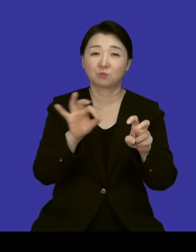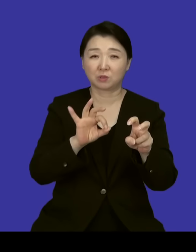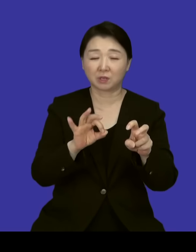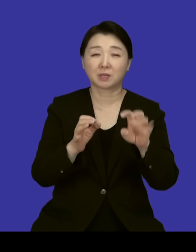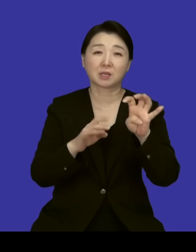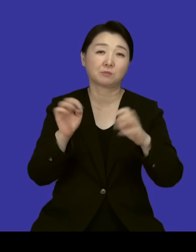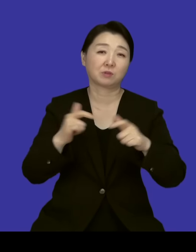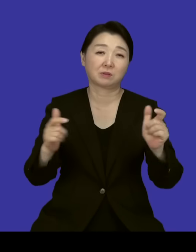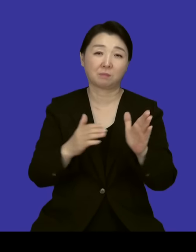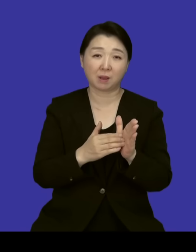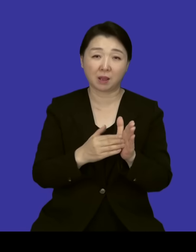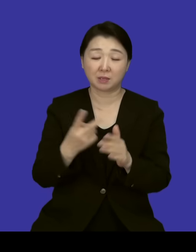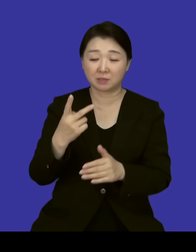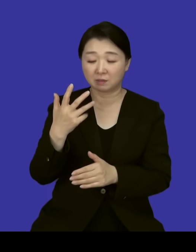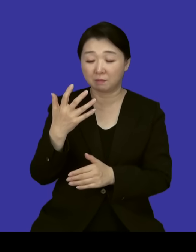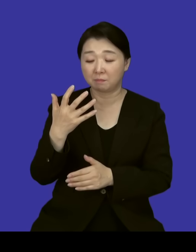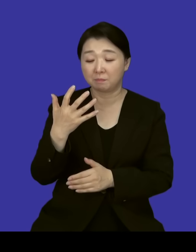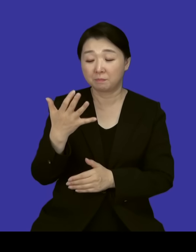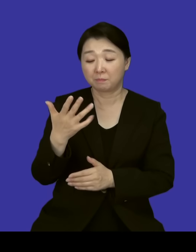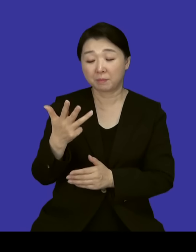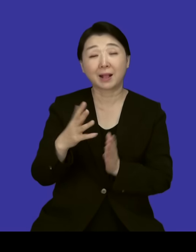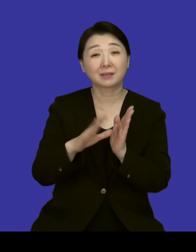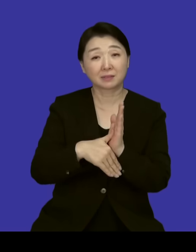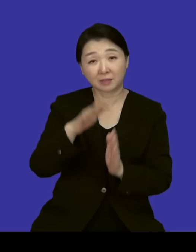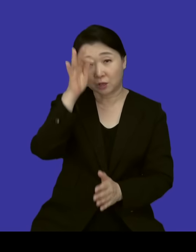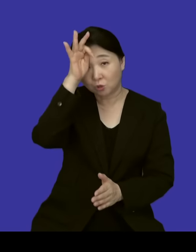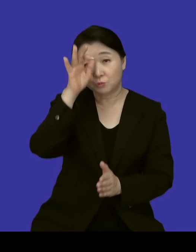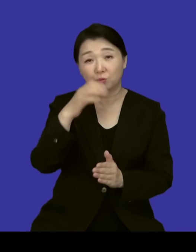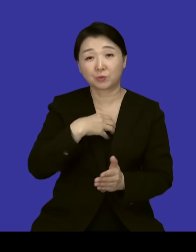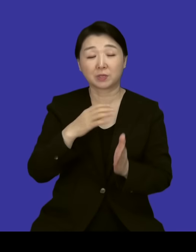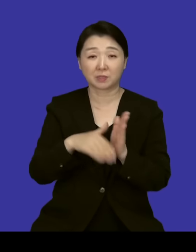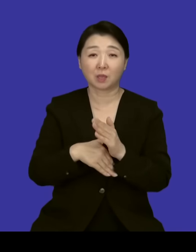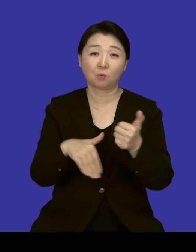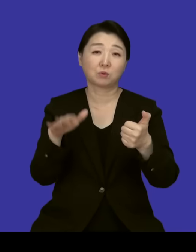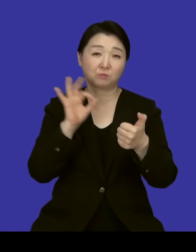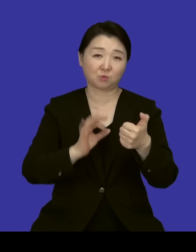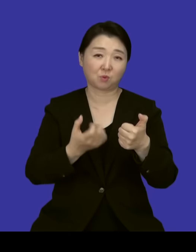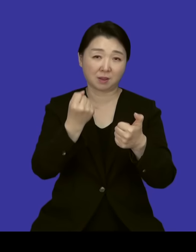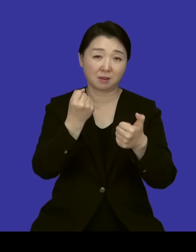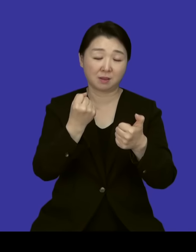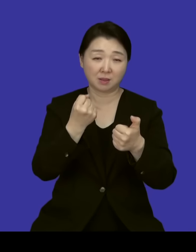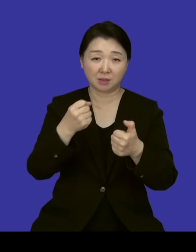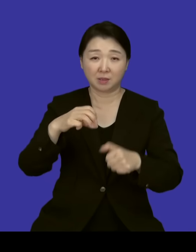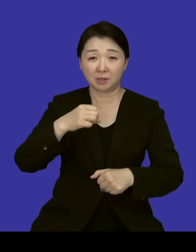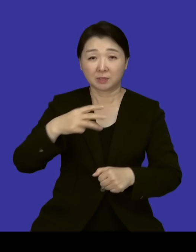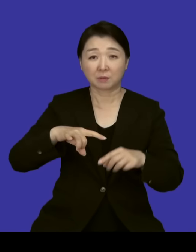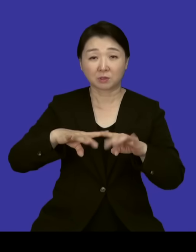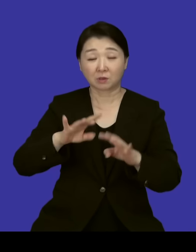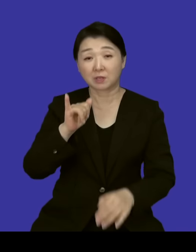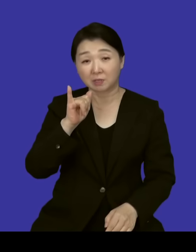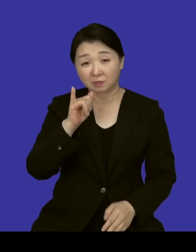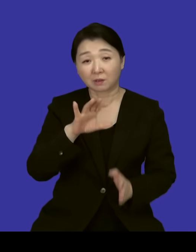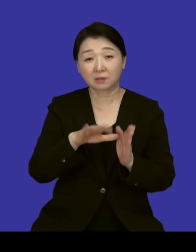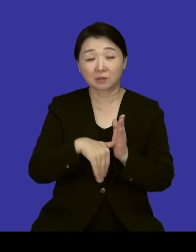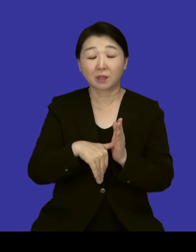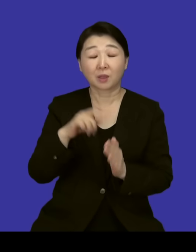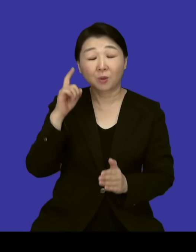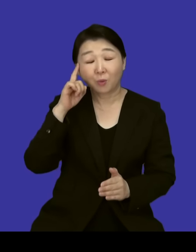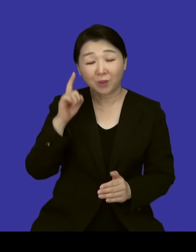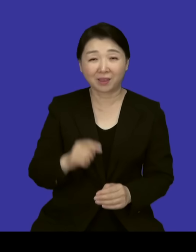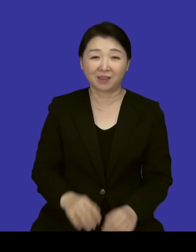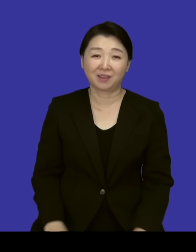됩니다. 예. 그리고 2008년 금융위기 때는 50%가 되고요. 예. 그러니까 삼성전자를 가지고 있었으면 뭐 100배 낫다